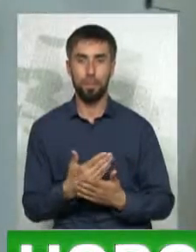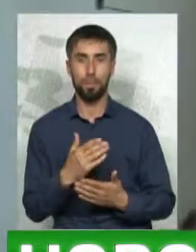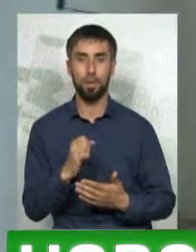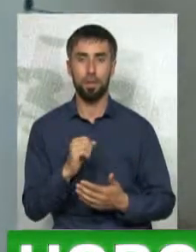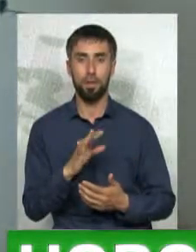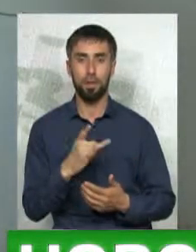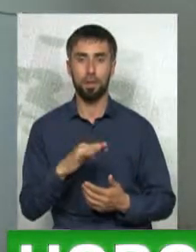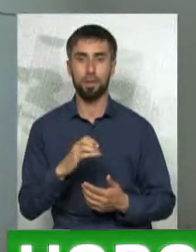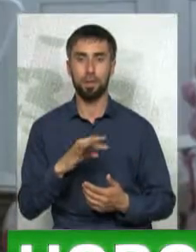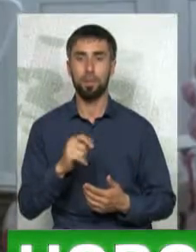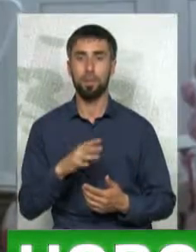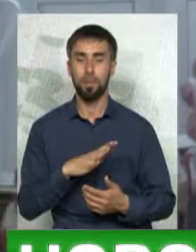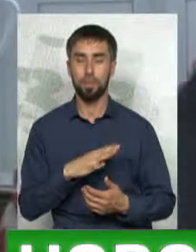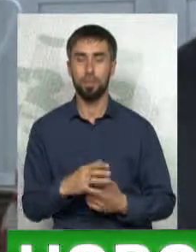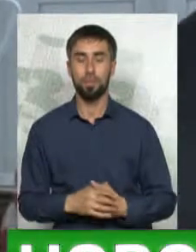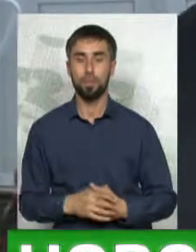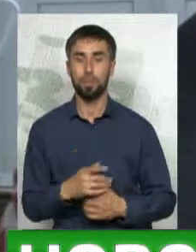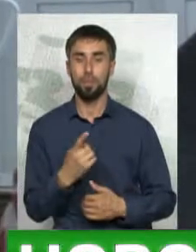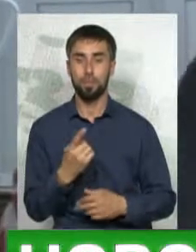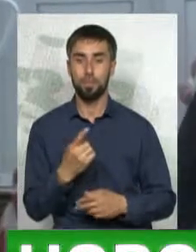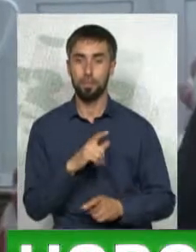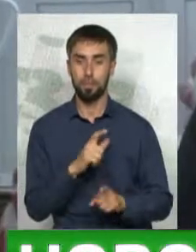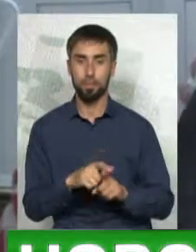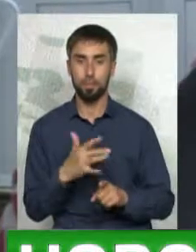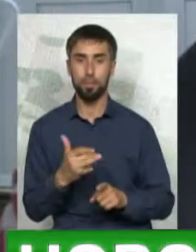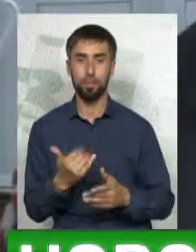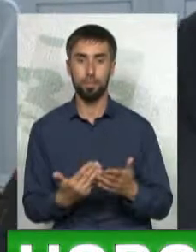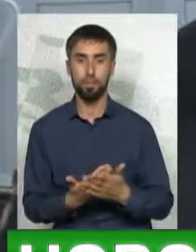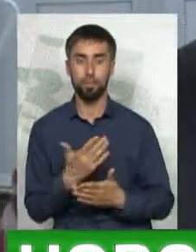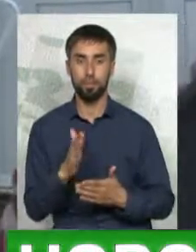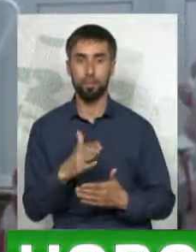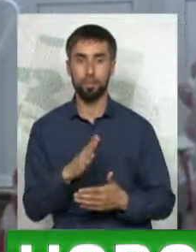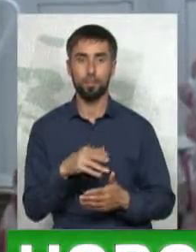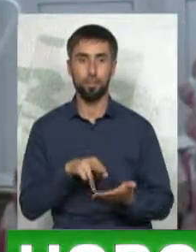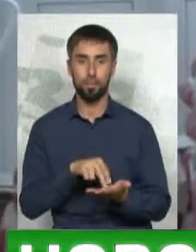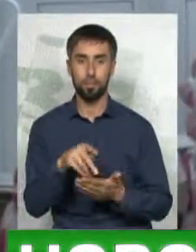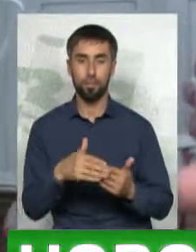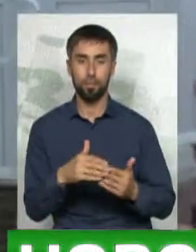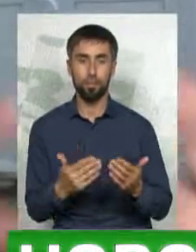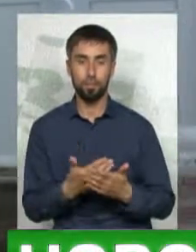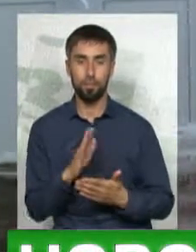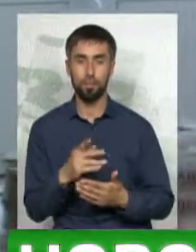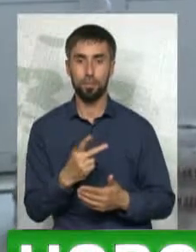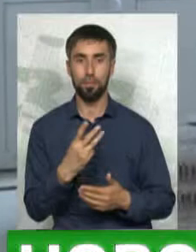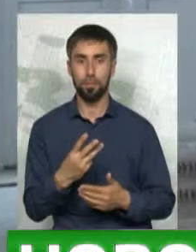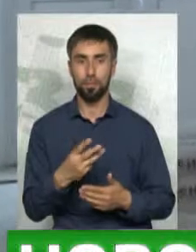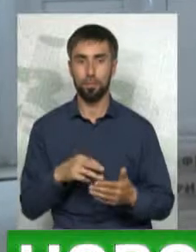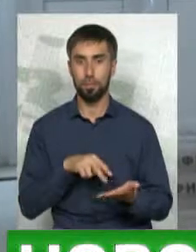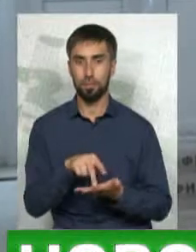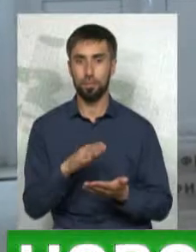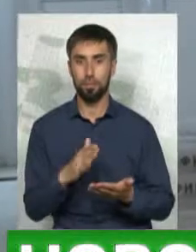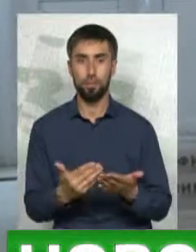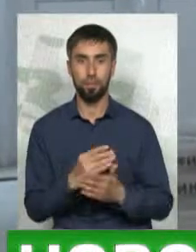аварийном состоянии. Сейчас мы ее сделали, новую группу, где входную группу, где, так, входную группу, вот,